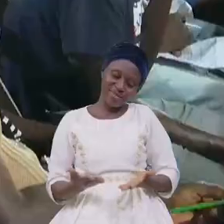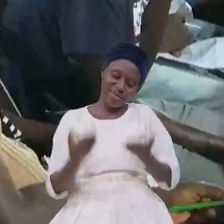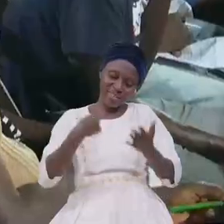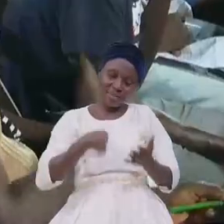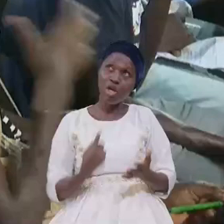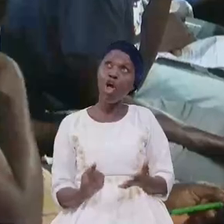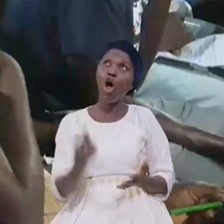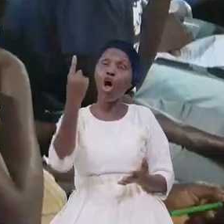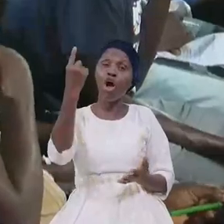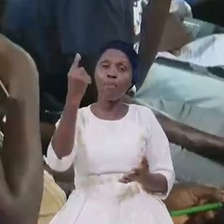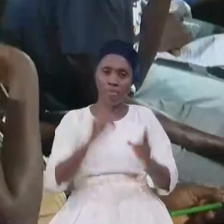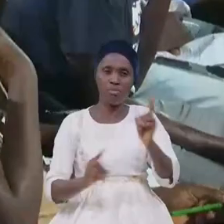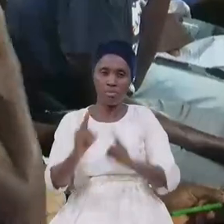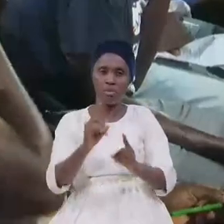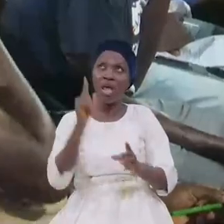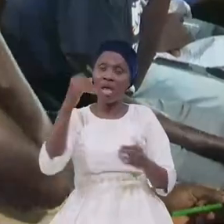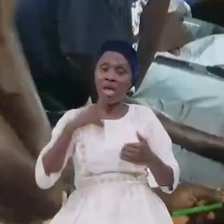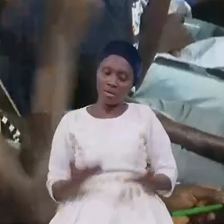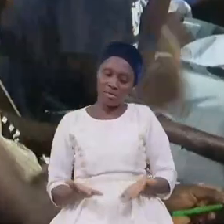m'a ressuscité.